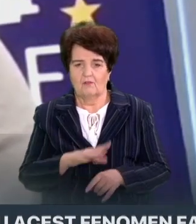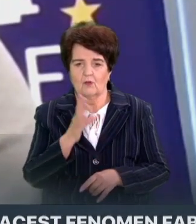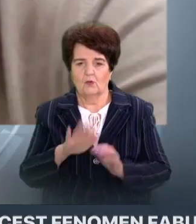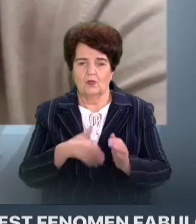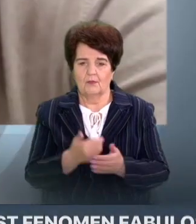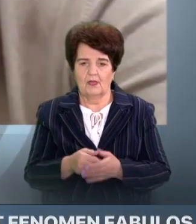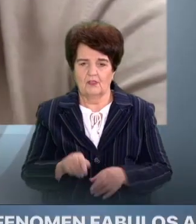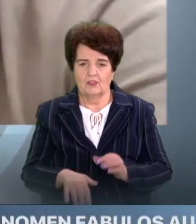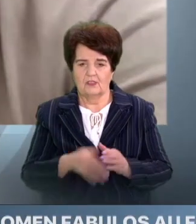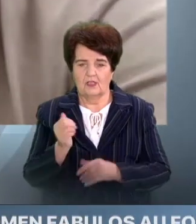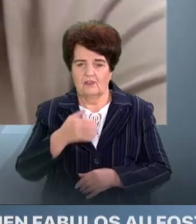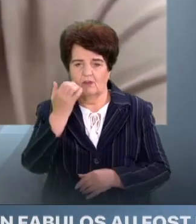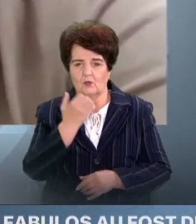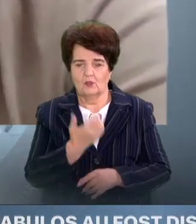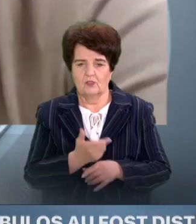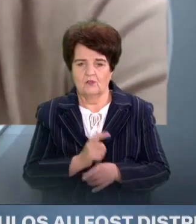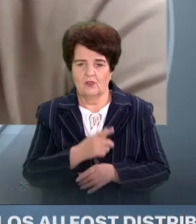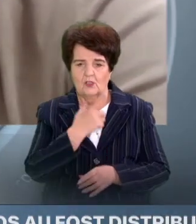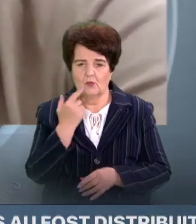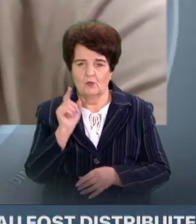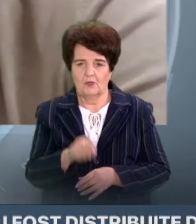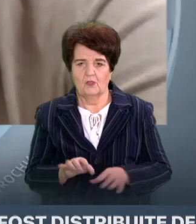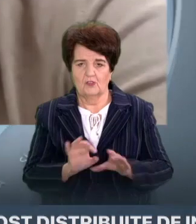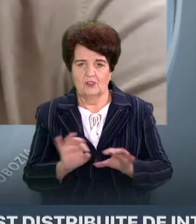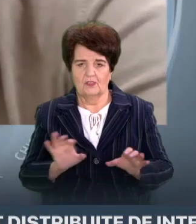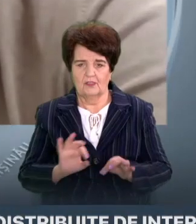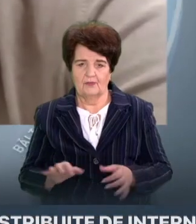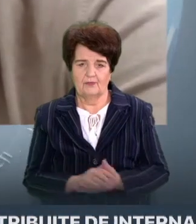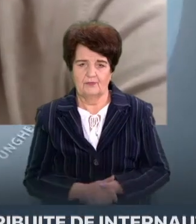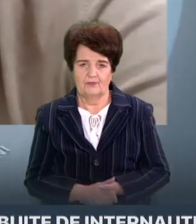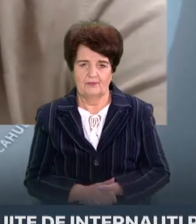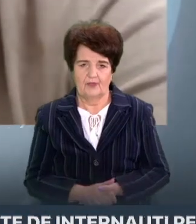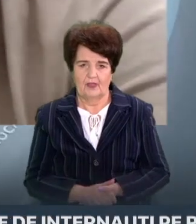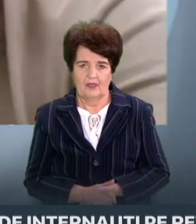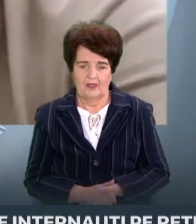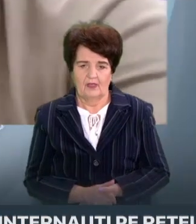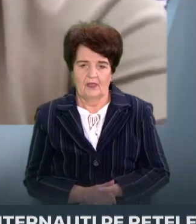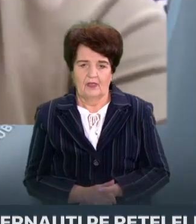alegeri. Domnule Mogâldă, vă mulțumesc tare mult pentru aceste comentarii. Să aveți o zi liniștită. Mulțumesc și eu.